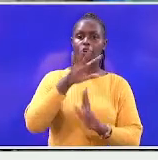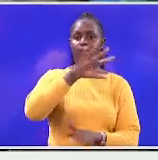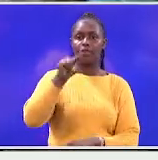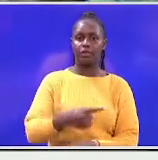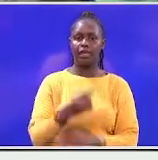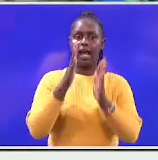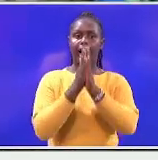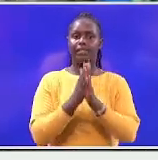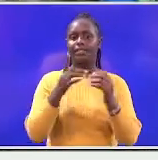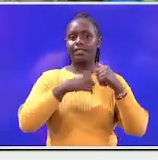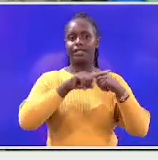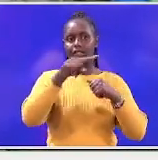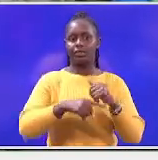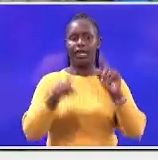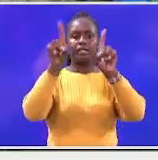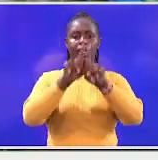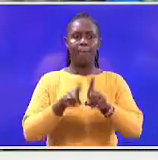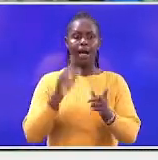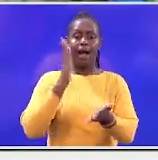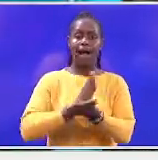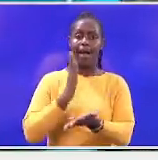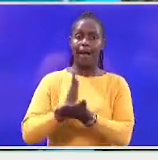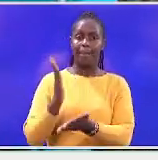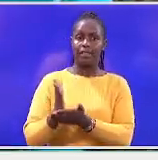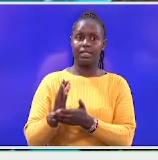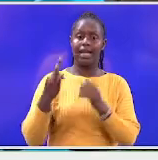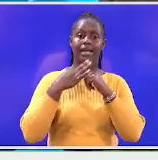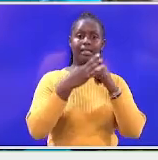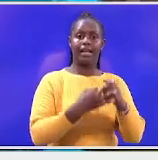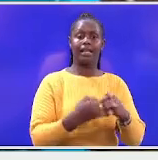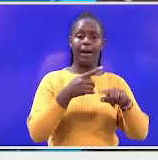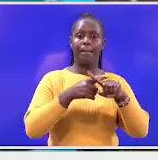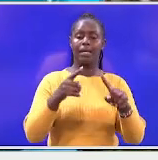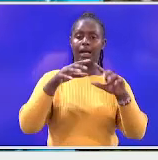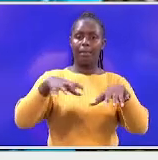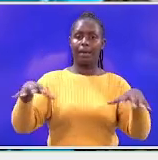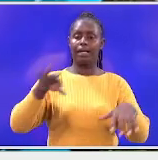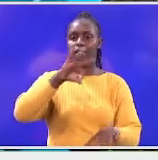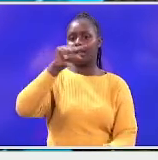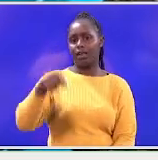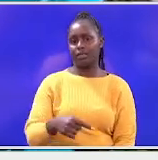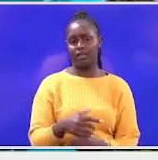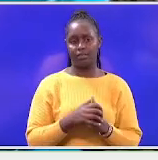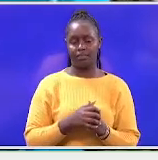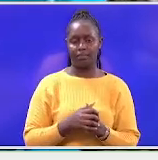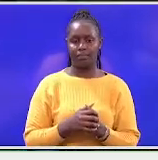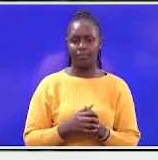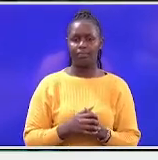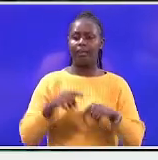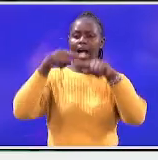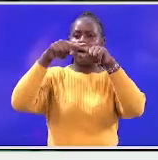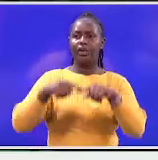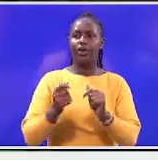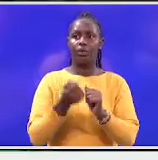5500. Sawia na kabeji shambani ni shilingi 800 na sokoni ni shilingi 3000. Kwa kulima, kulingana na maisha